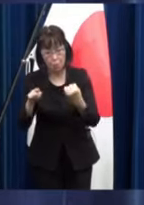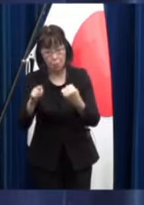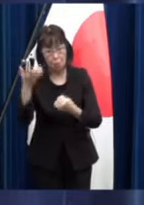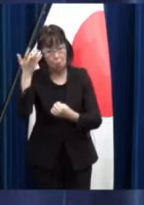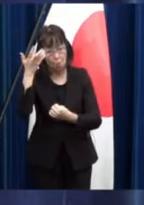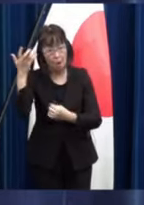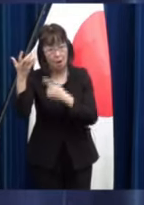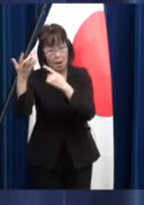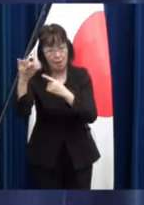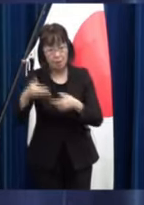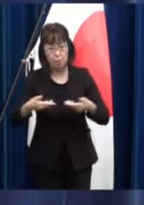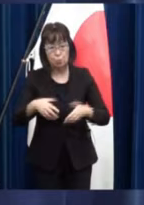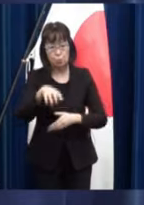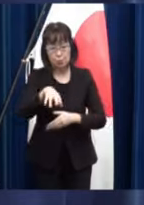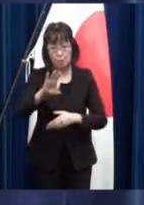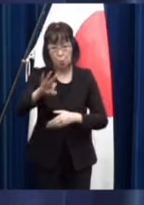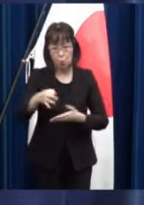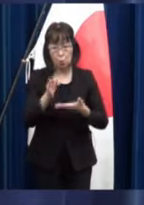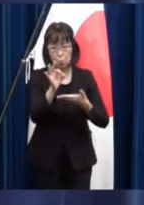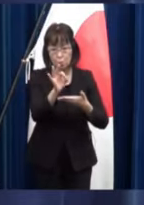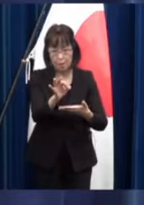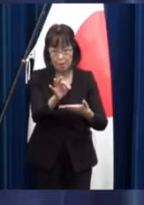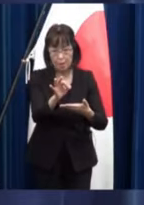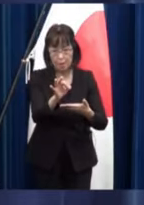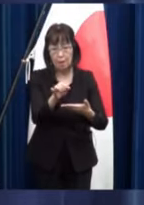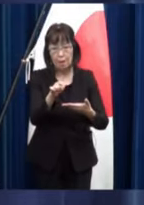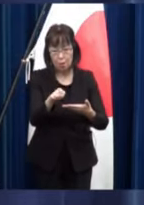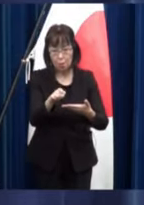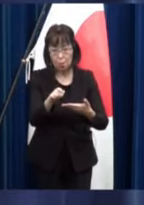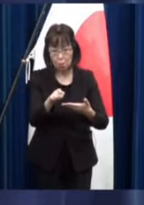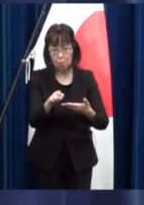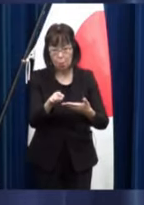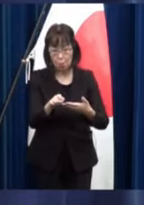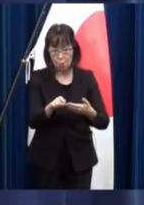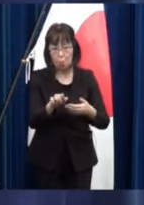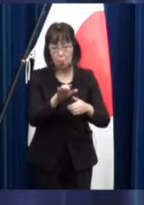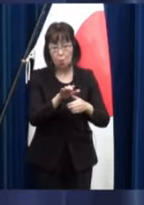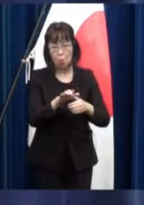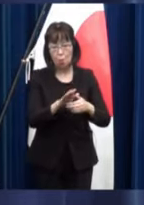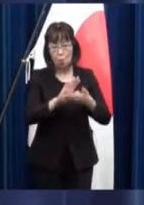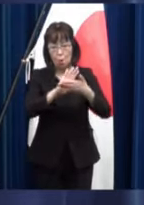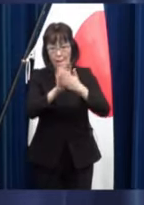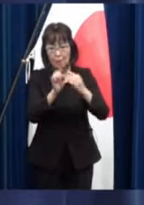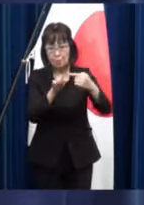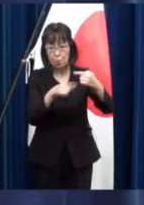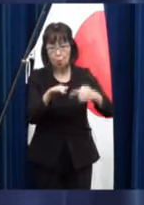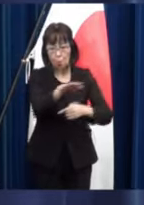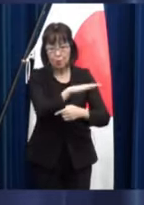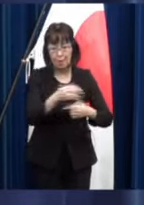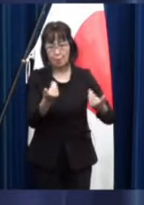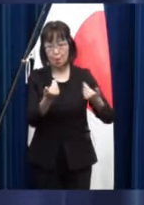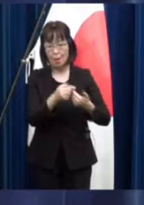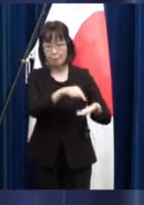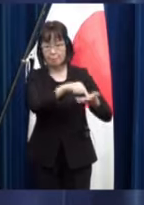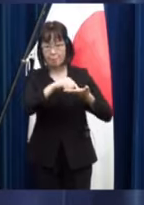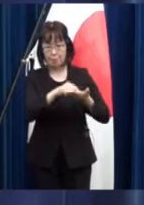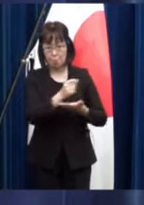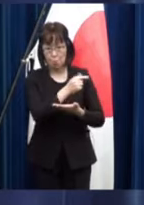税、官僚の大反対の中でありましたけれども、押し切